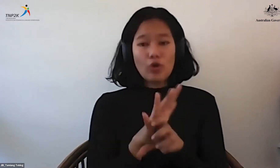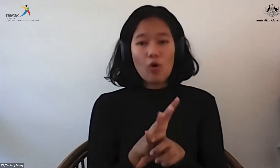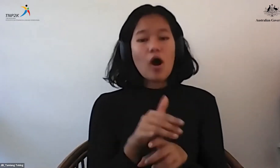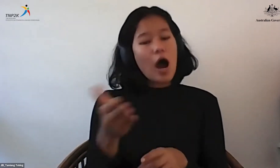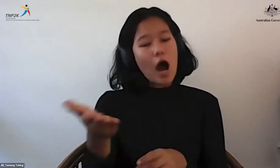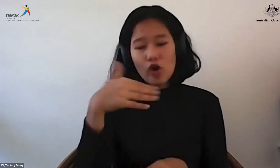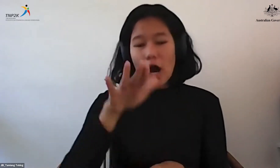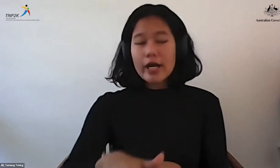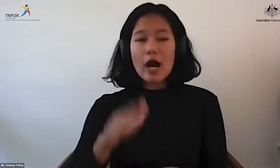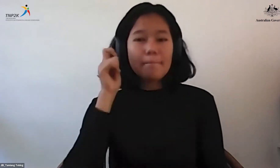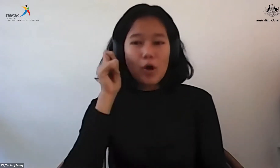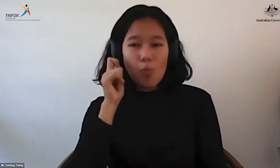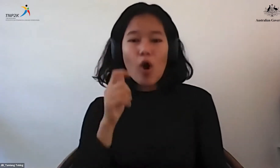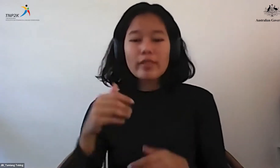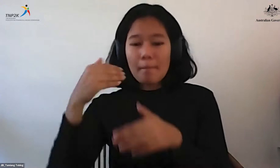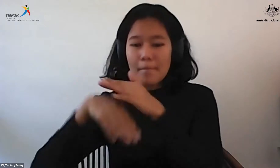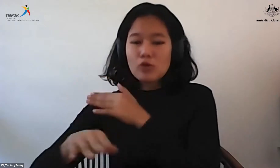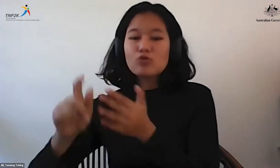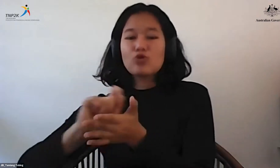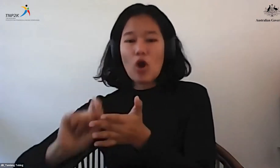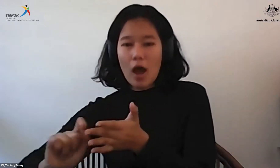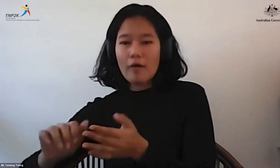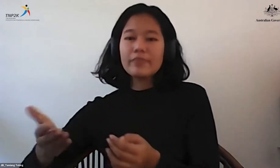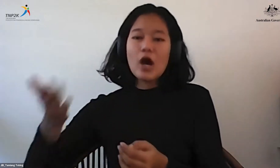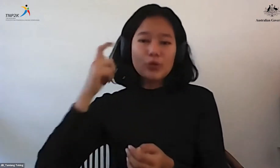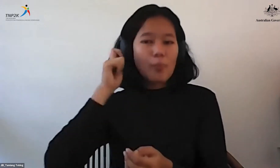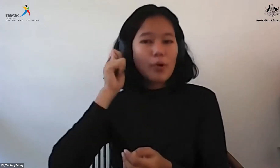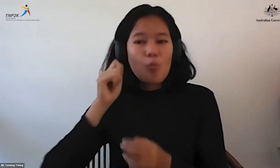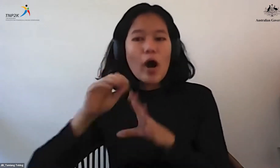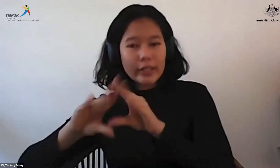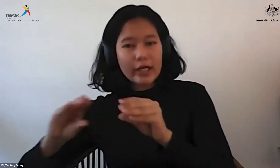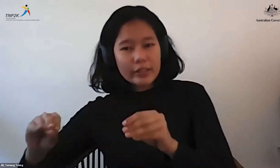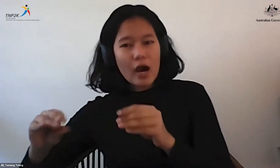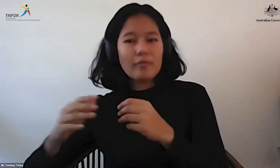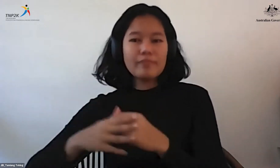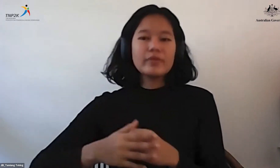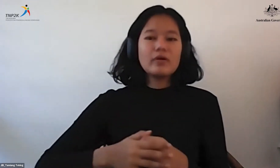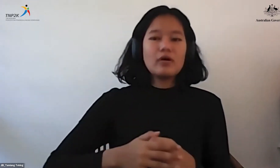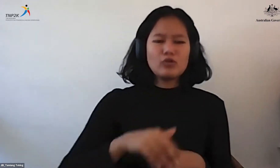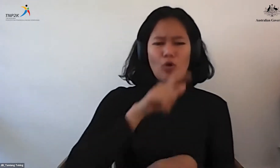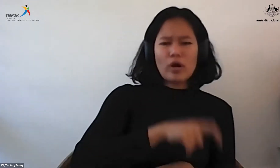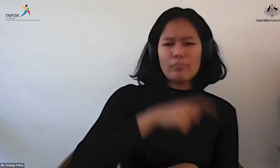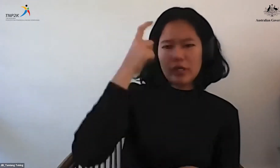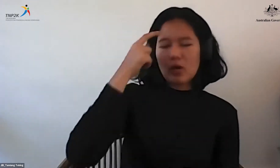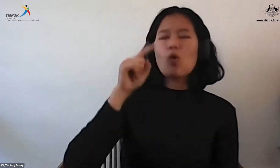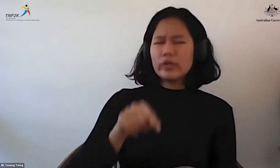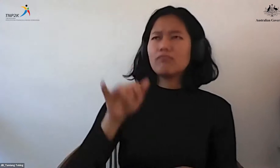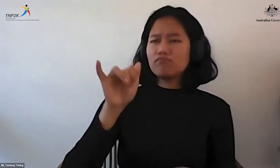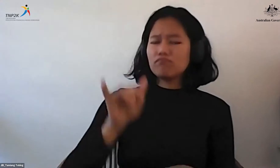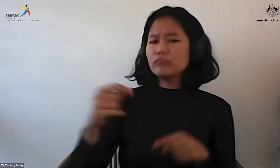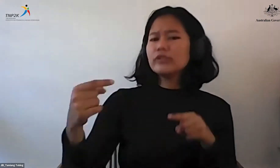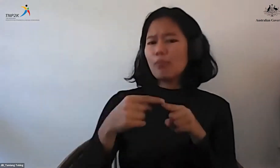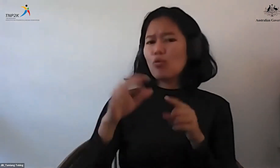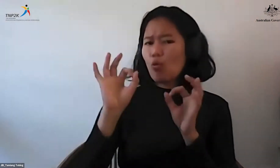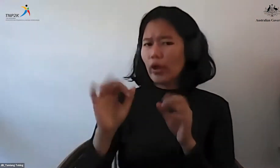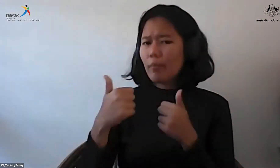perempuan supaya bersekolah, mendorong perempuan supaya bekerja sesudah sekolah. Orang berpikir, "Oh ya, itu make sense, itu bagus,"